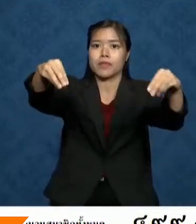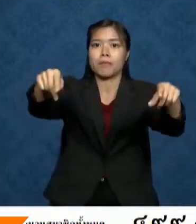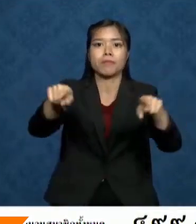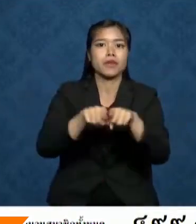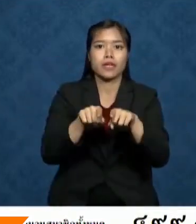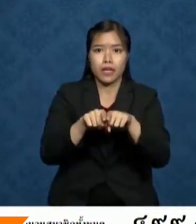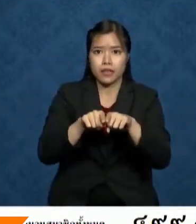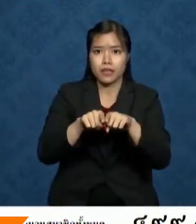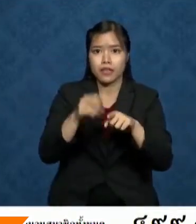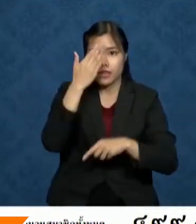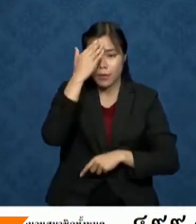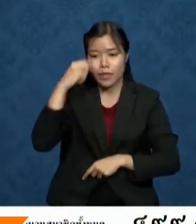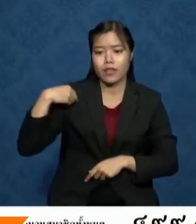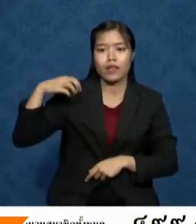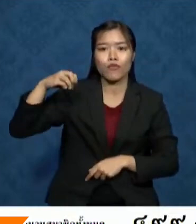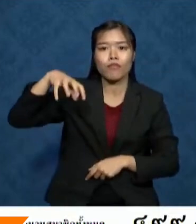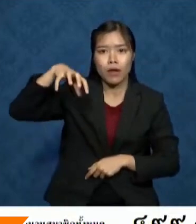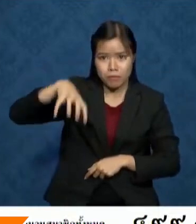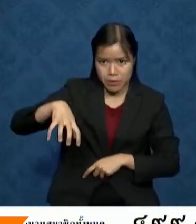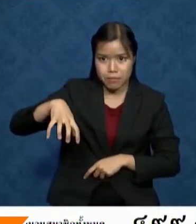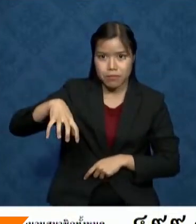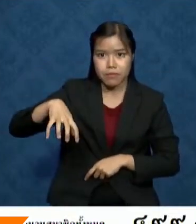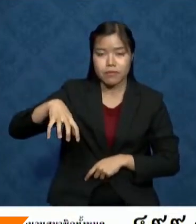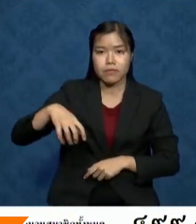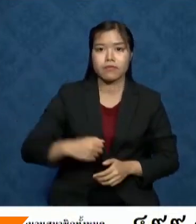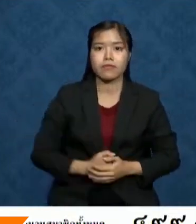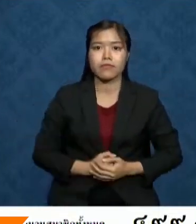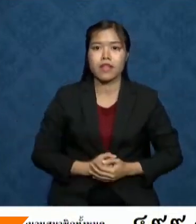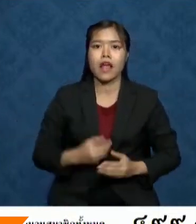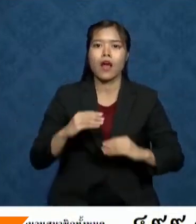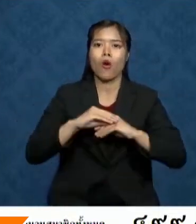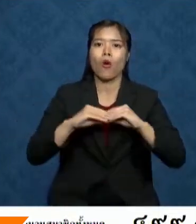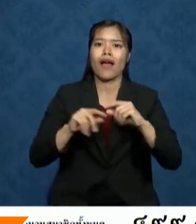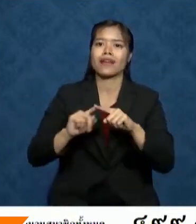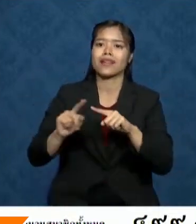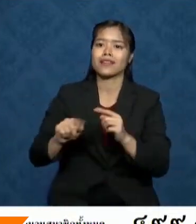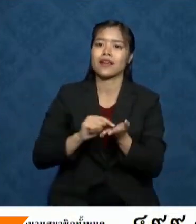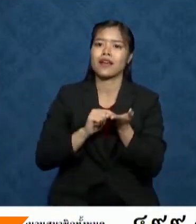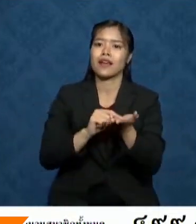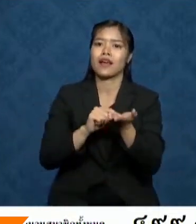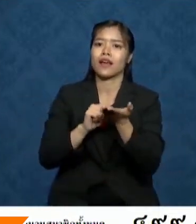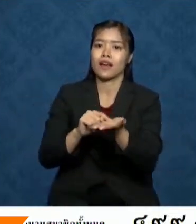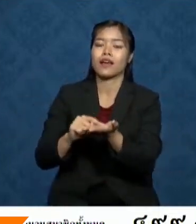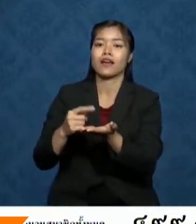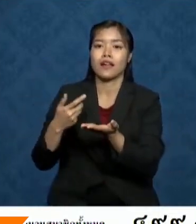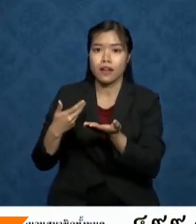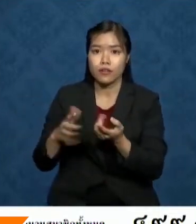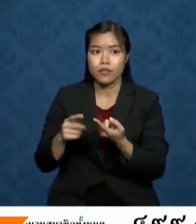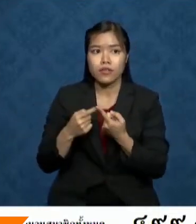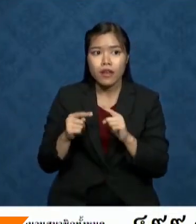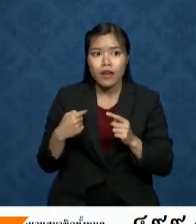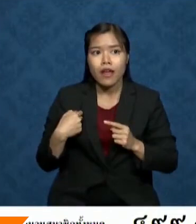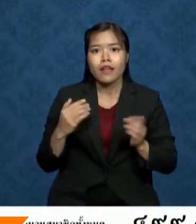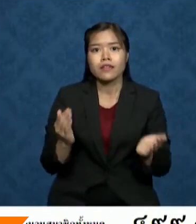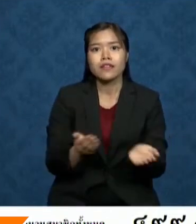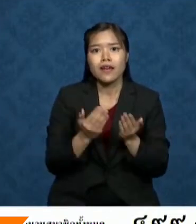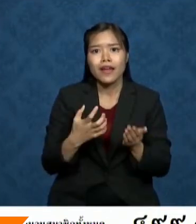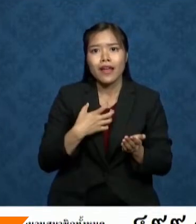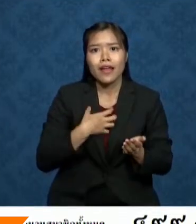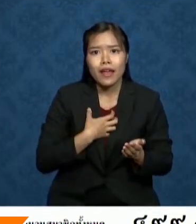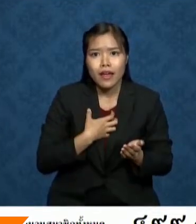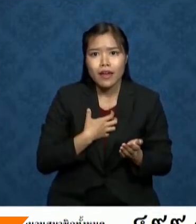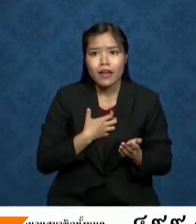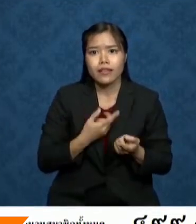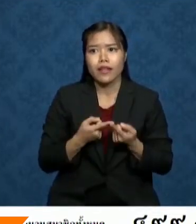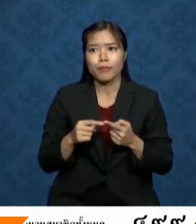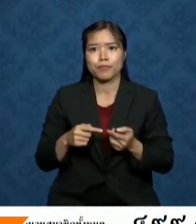จ่ายไฟอยู่โครงการต่างๆ มีเกิดขึ้น แต่สุโครงการต่ๆ กำลงจะผลกดัน แต่เท่าว